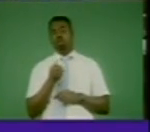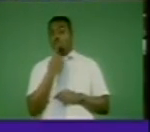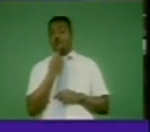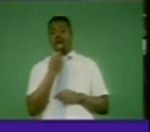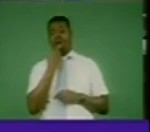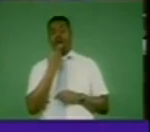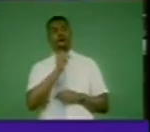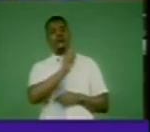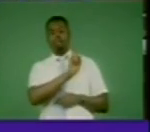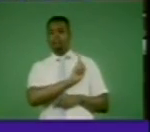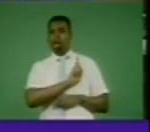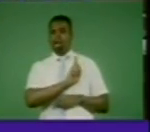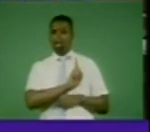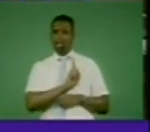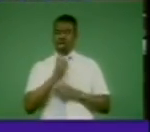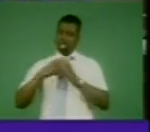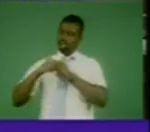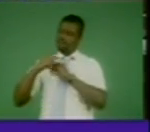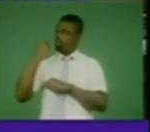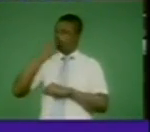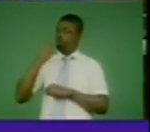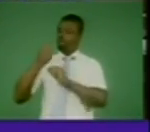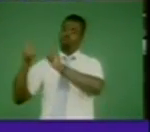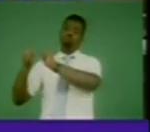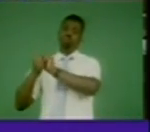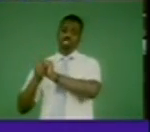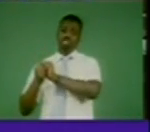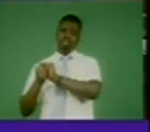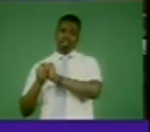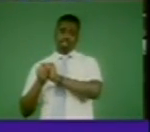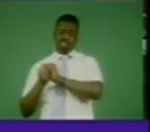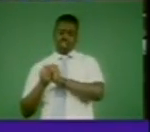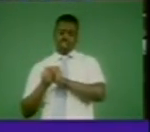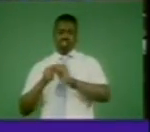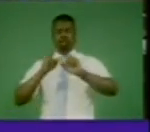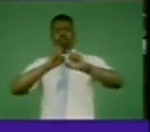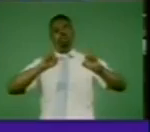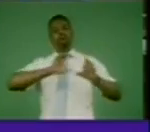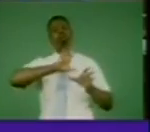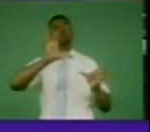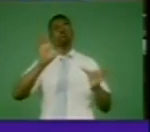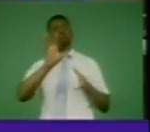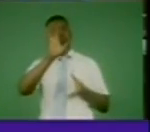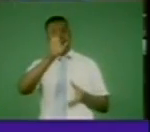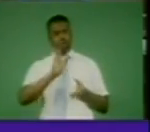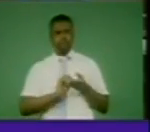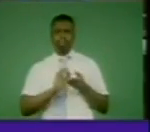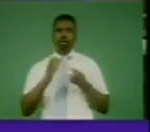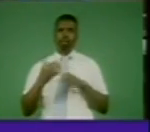hapana kuna sura ya 10 ni ibara zote zilipata kura 2